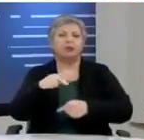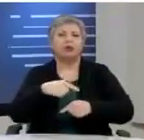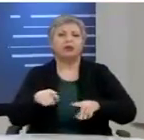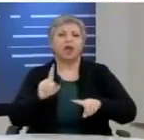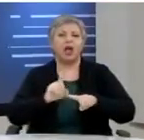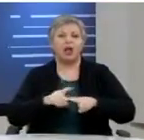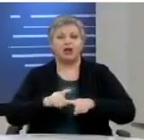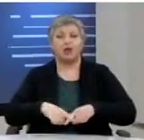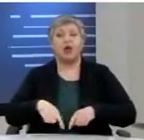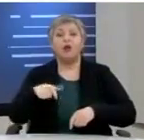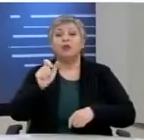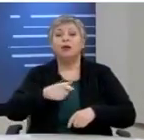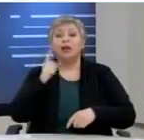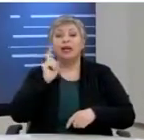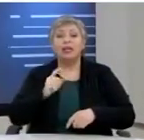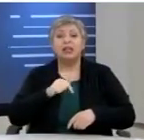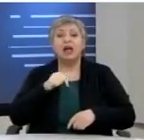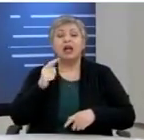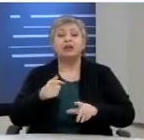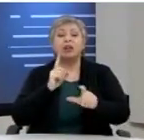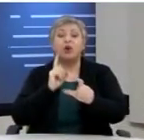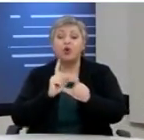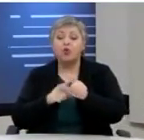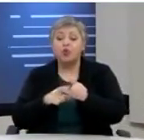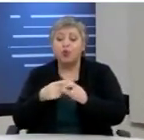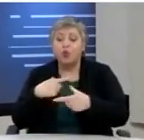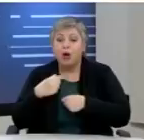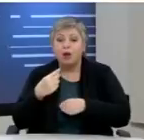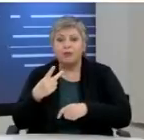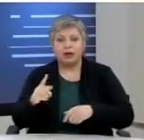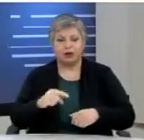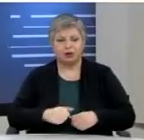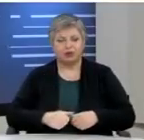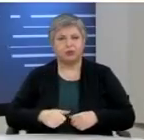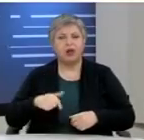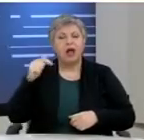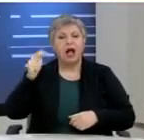Αυτές τις ερηνίες σας να τις αντιμετωπίσετε μόνοι σας.